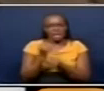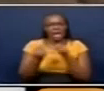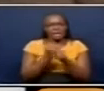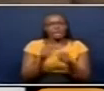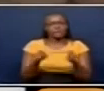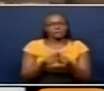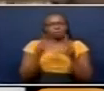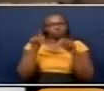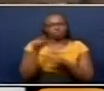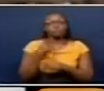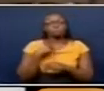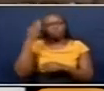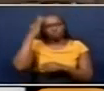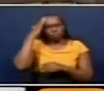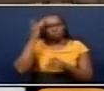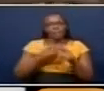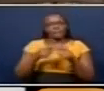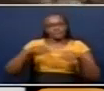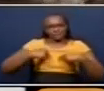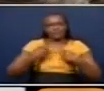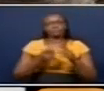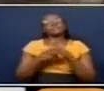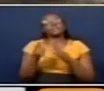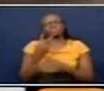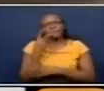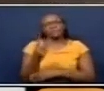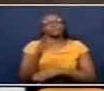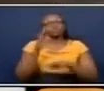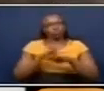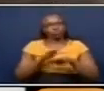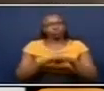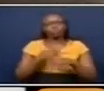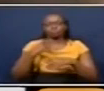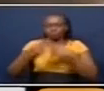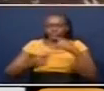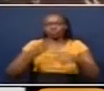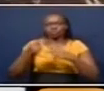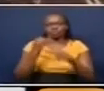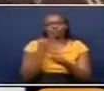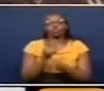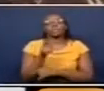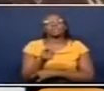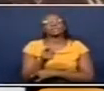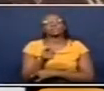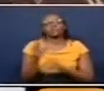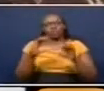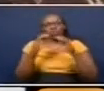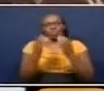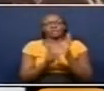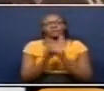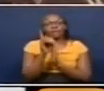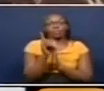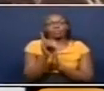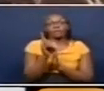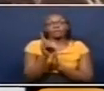mambo ninajua, nikaanza, nikaona ni vizuri niendelee kwa hii kazi. Nikachukua community development,